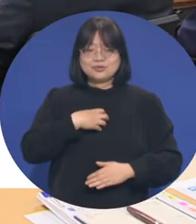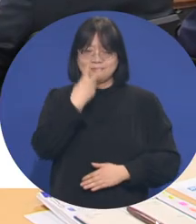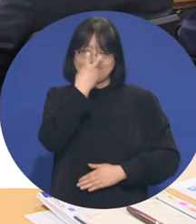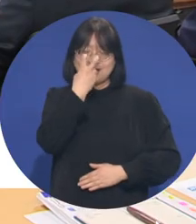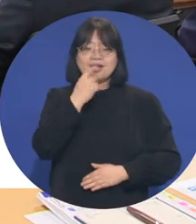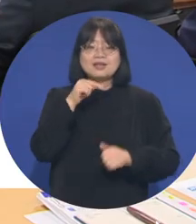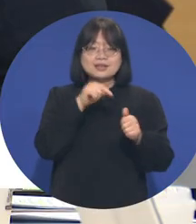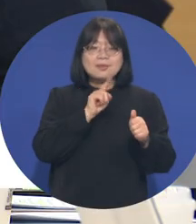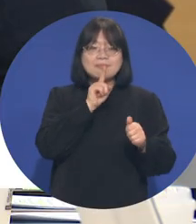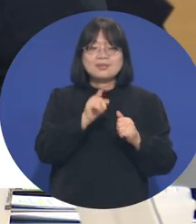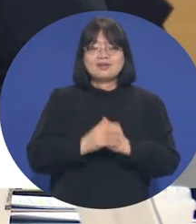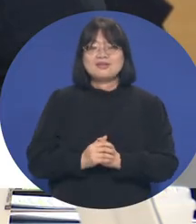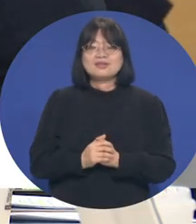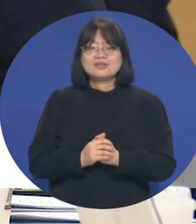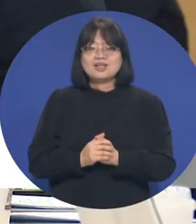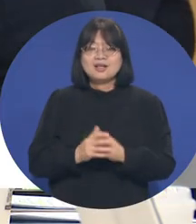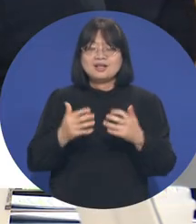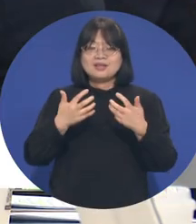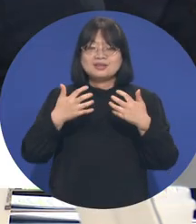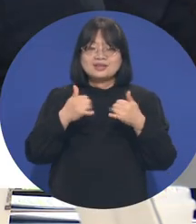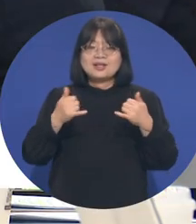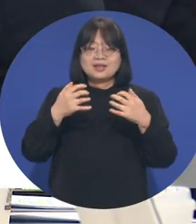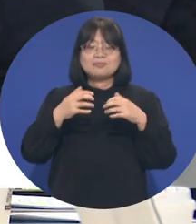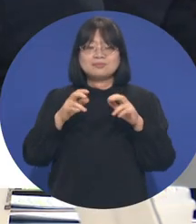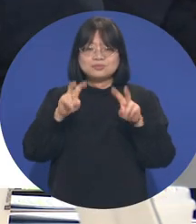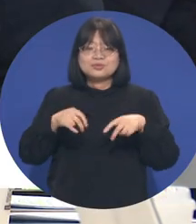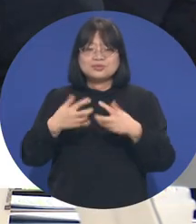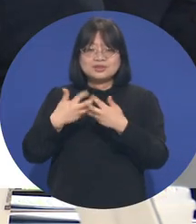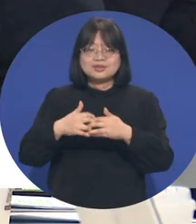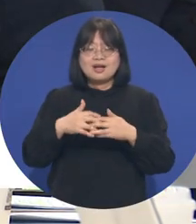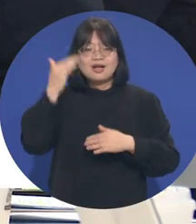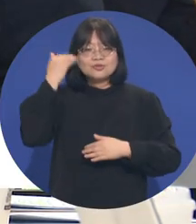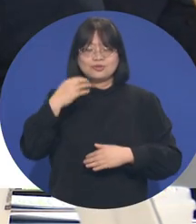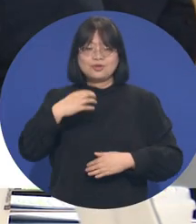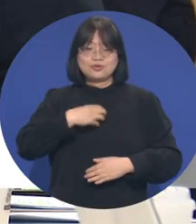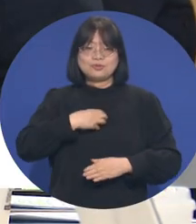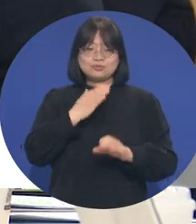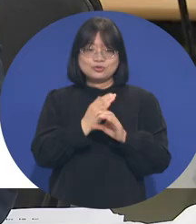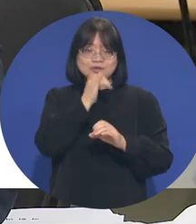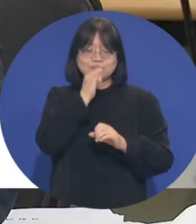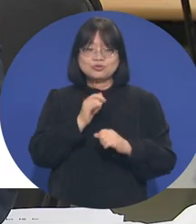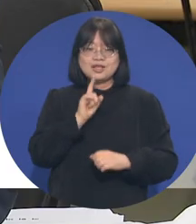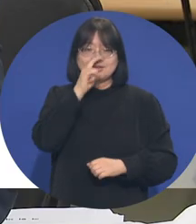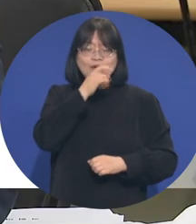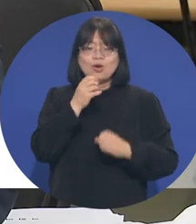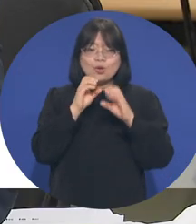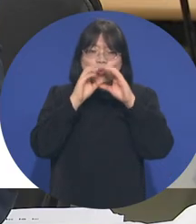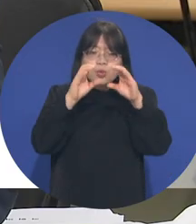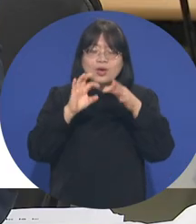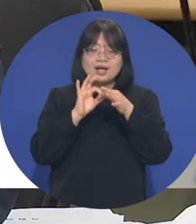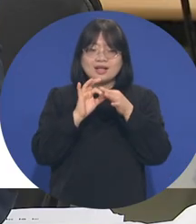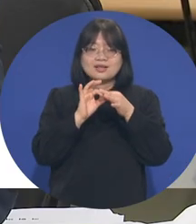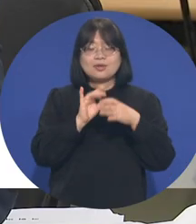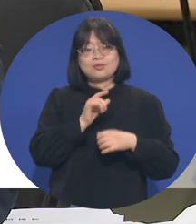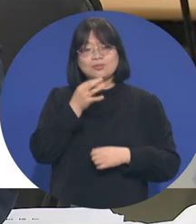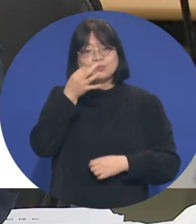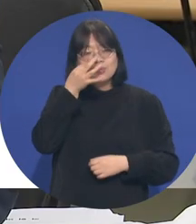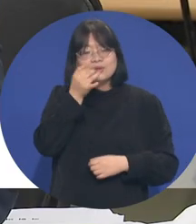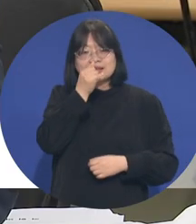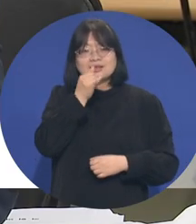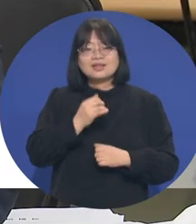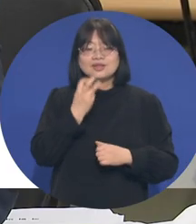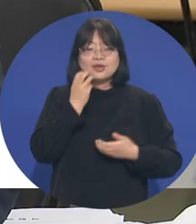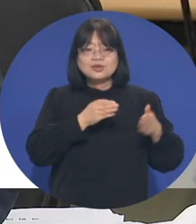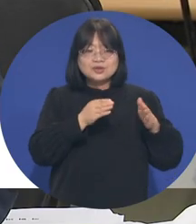답변했습니다. 이에 시 의원은 무인기로 한반도에 엄중한 위기가 초래되고 있고 오밀풍선 도발과 관련된 것으로